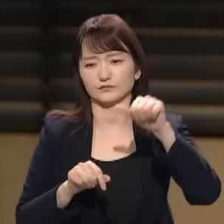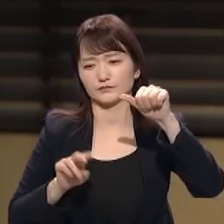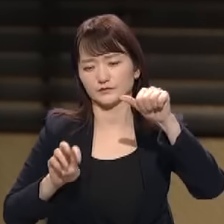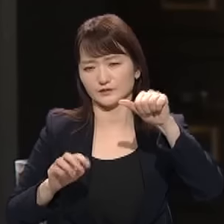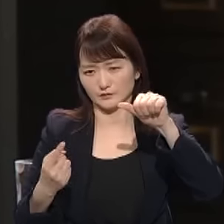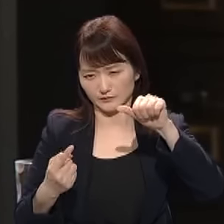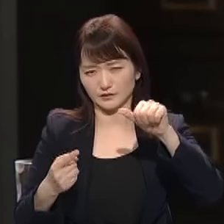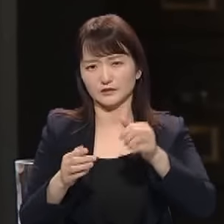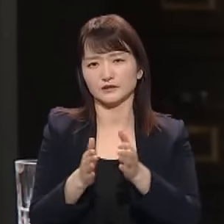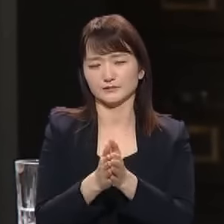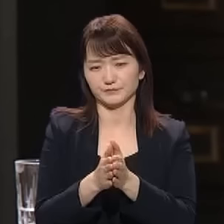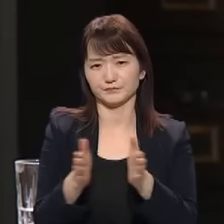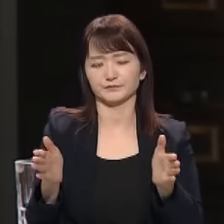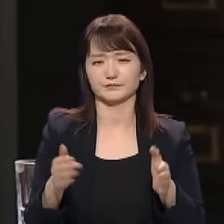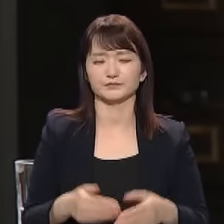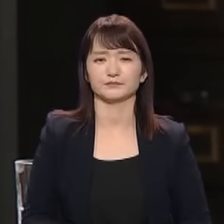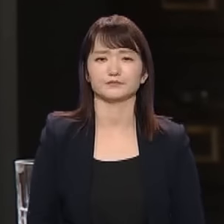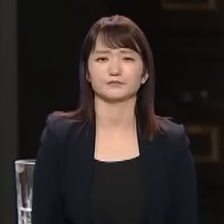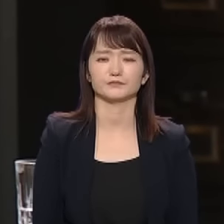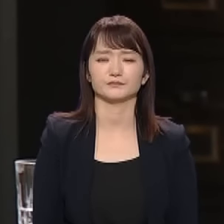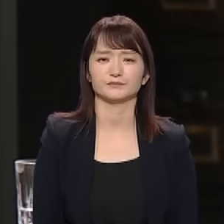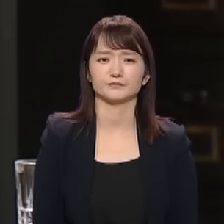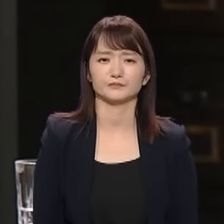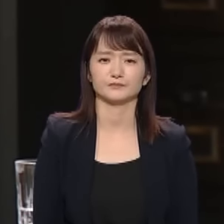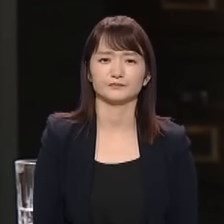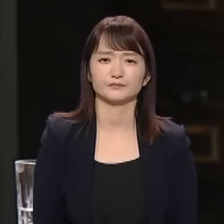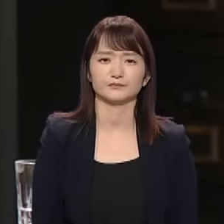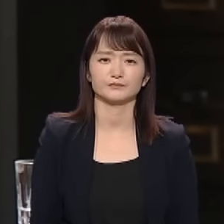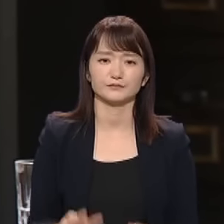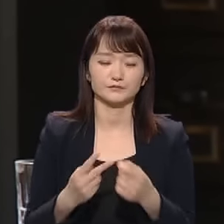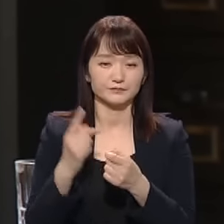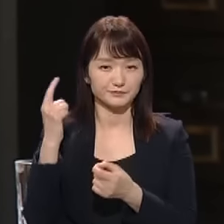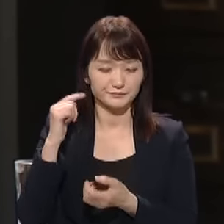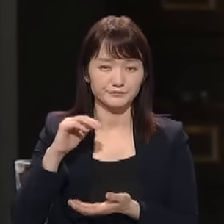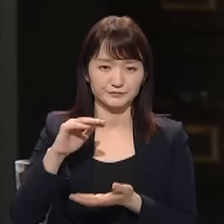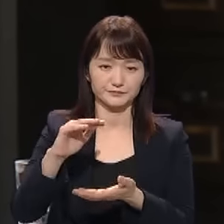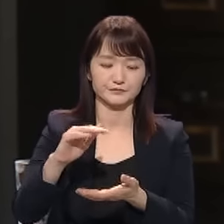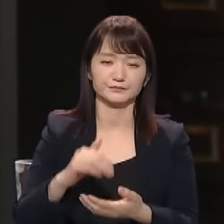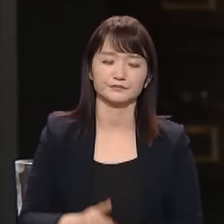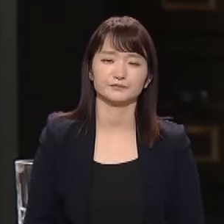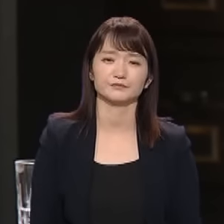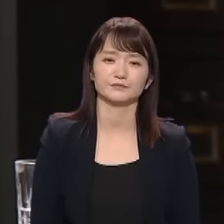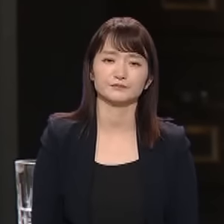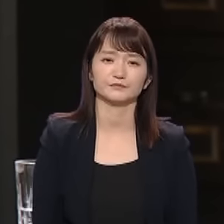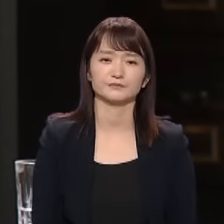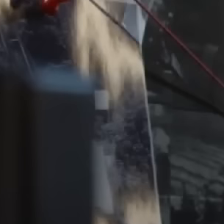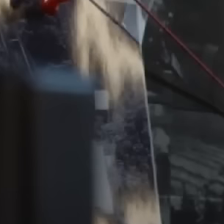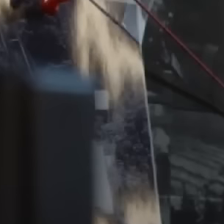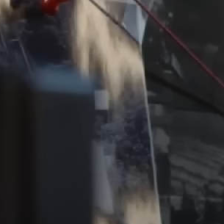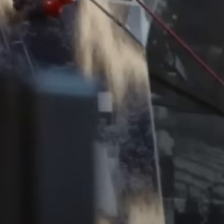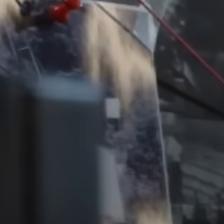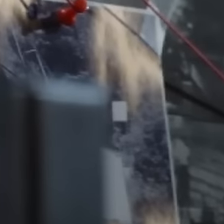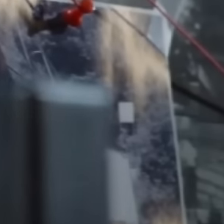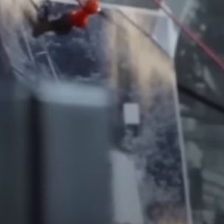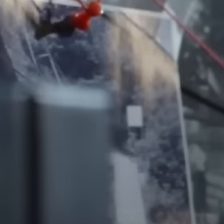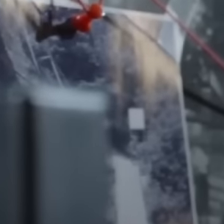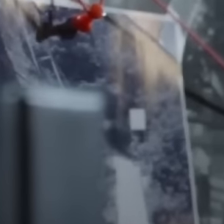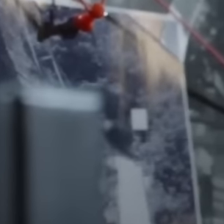그렇군요. 알겠습니다. 첫 번째 이렇게 정리하고요. 두 번째 사건 이어갑니다.